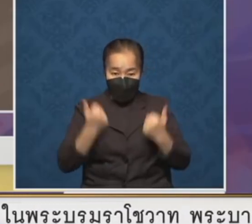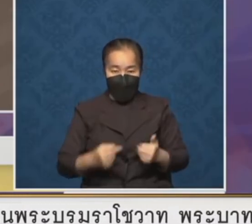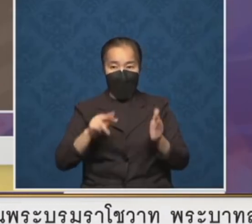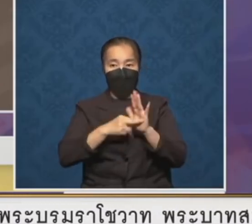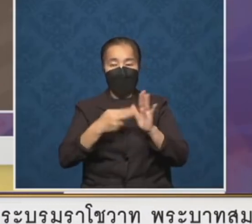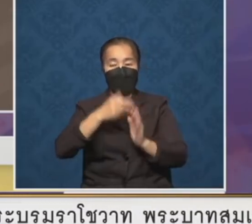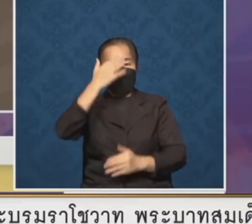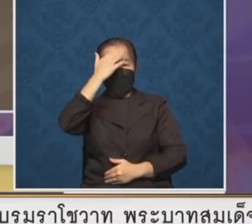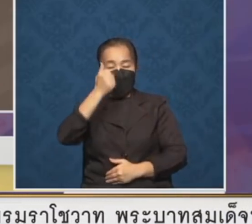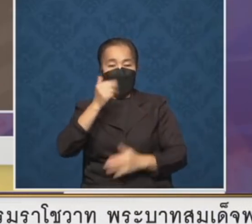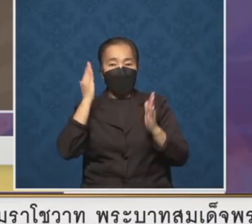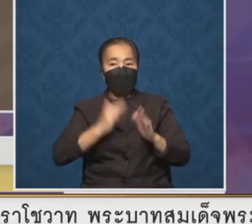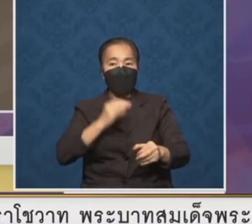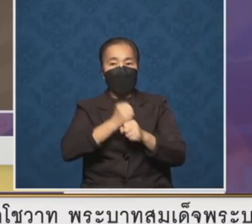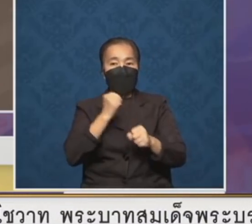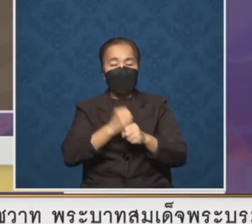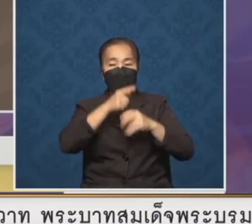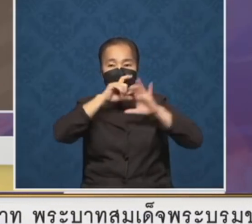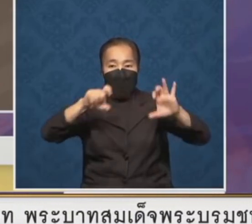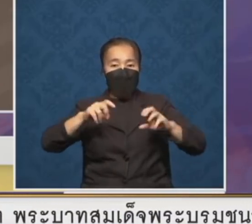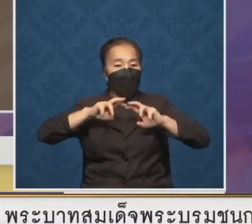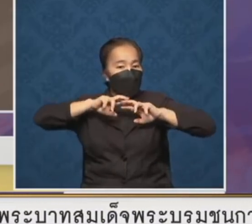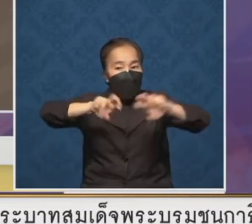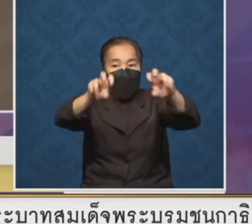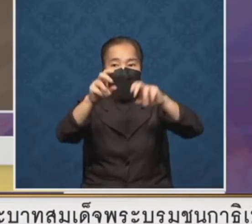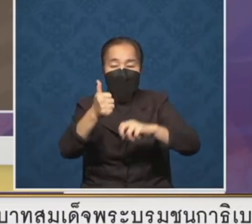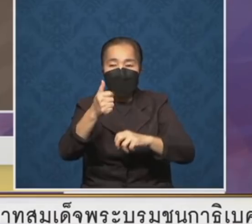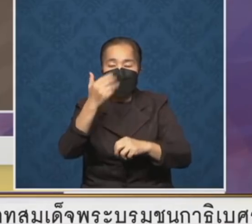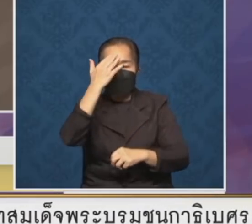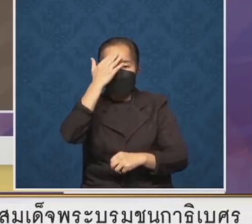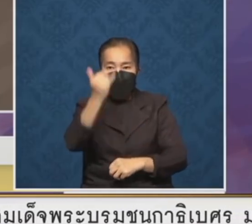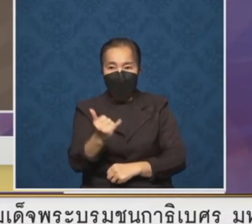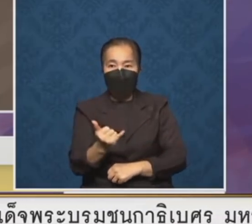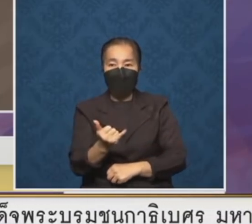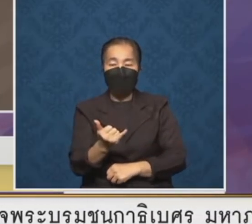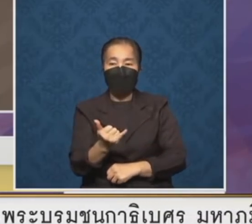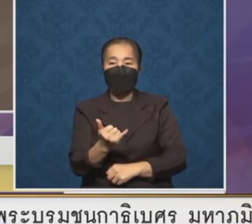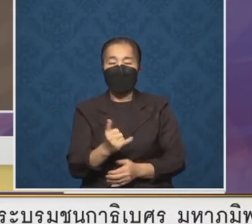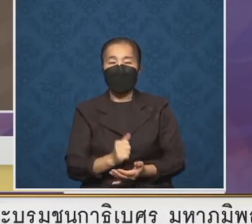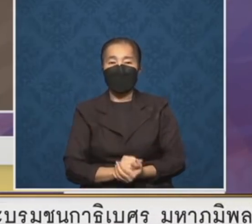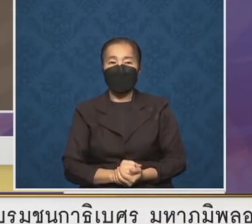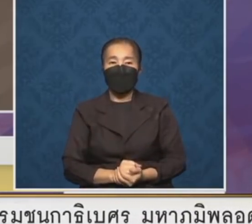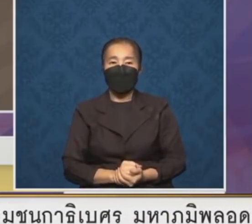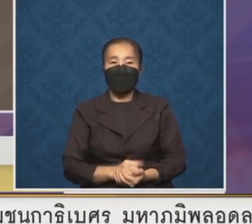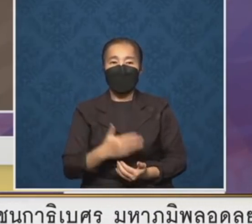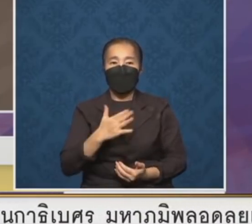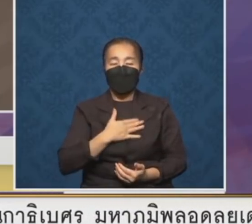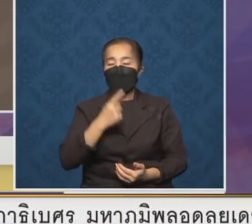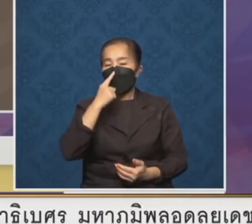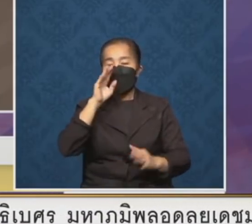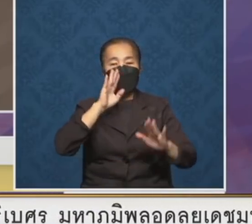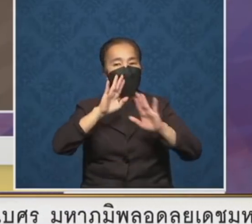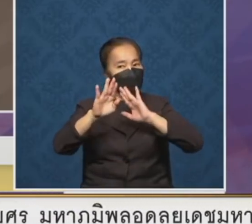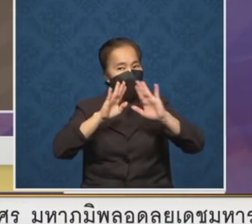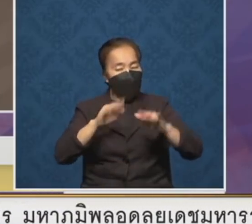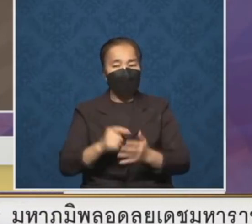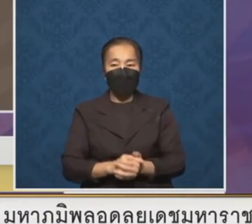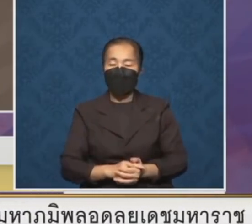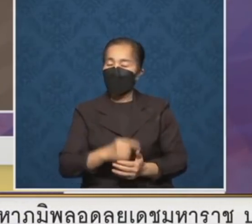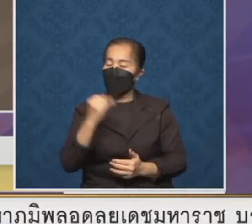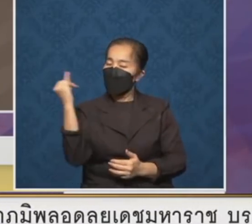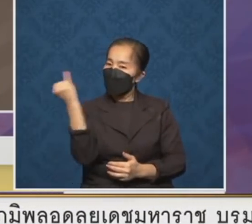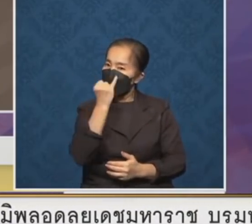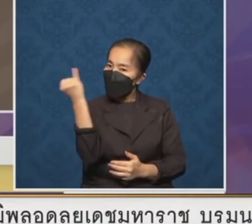จำของอินเทอร์เน็ตของทุกคนในประเทศนี้ได้ตามอำเภอใจครับผมจะเปรียบเทียบให้เห็นภาพครับว่ามันเลวร้ายขนาด